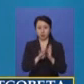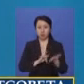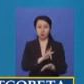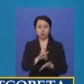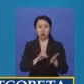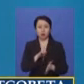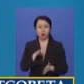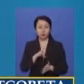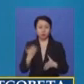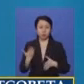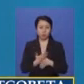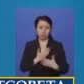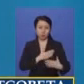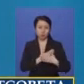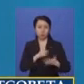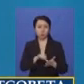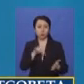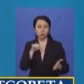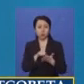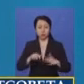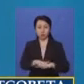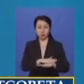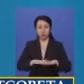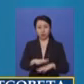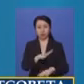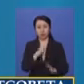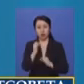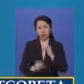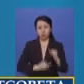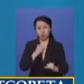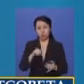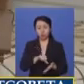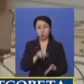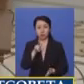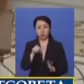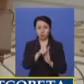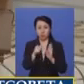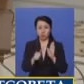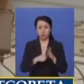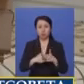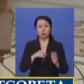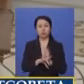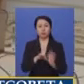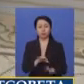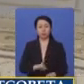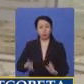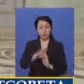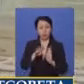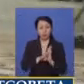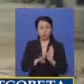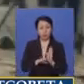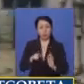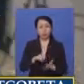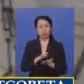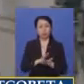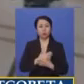список по центральной квоте благодаря активному участию населения были обсуждены и приняты 216 предвыборных региональных программ в